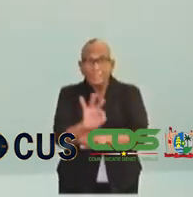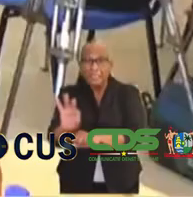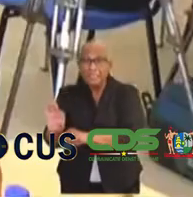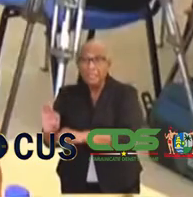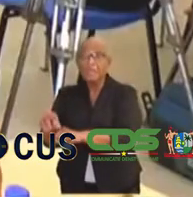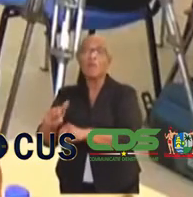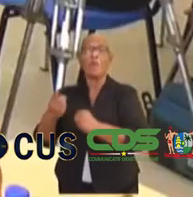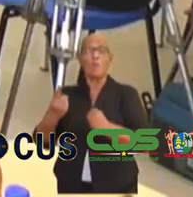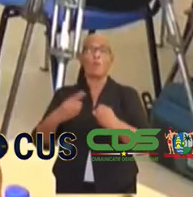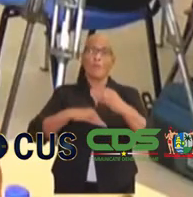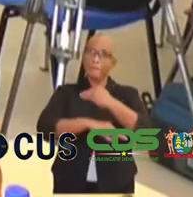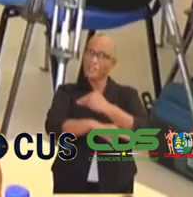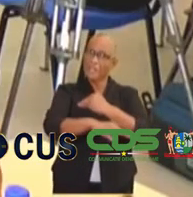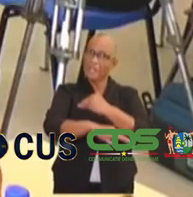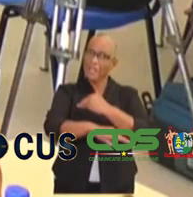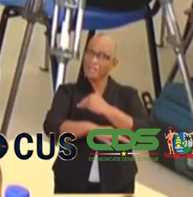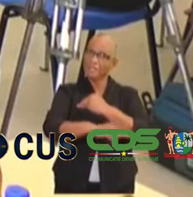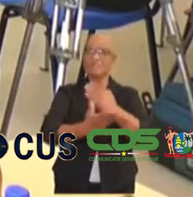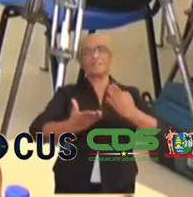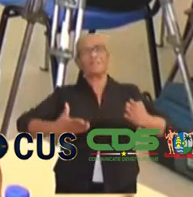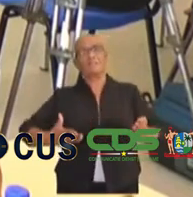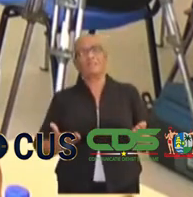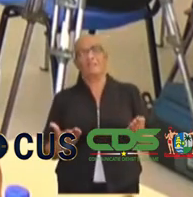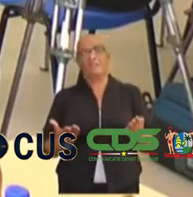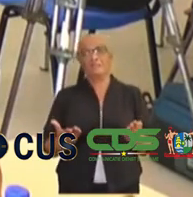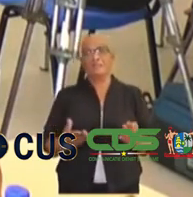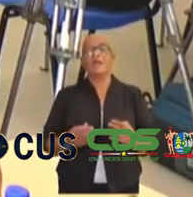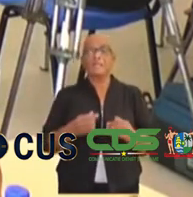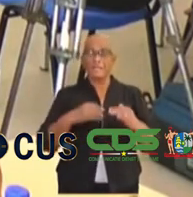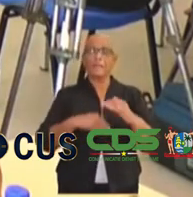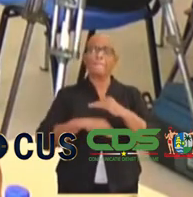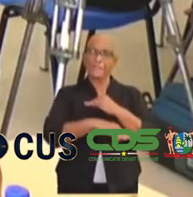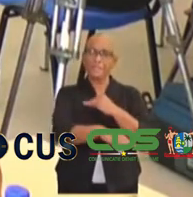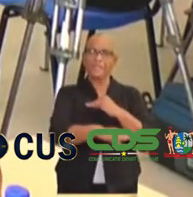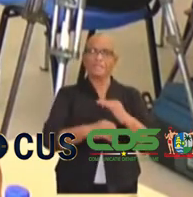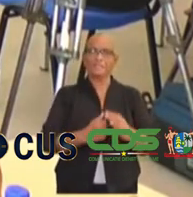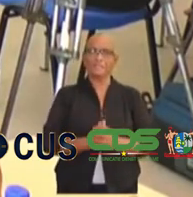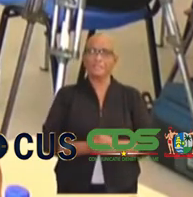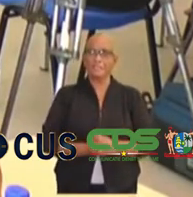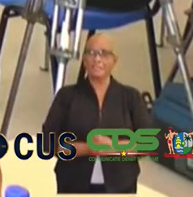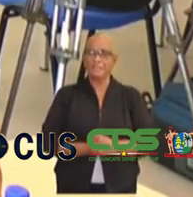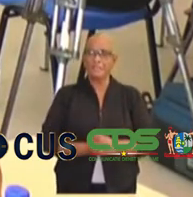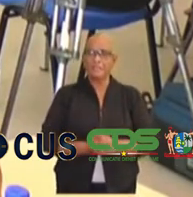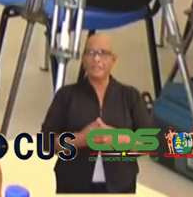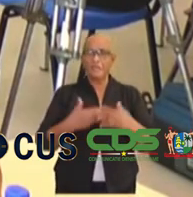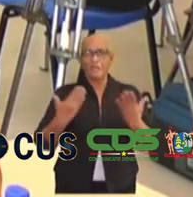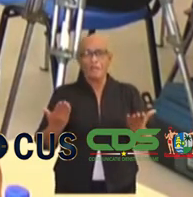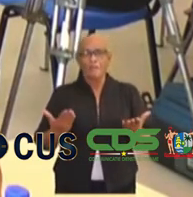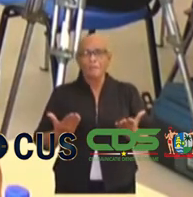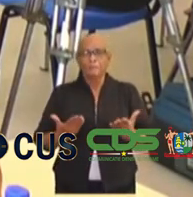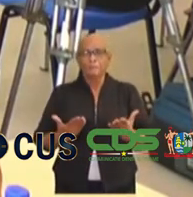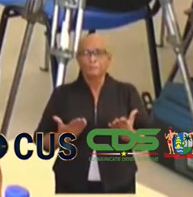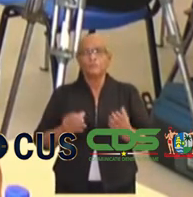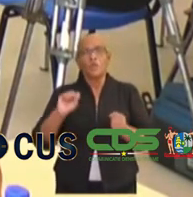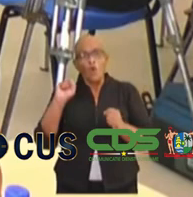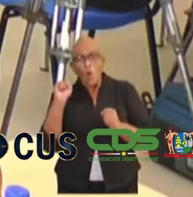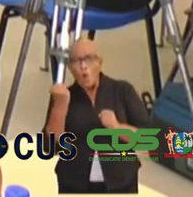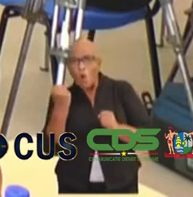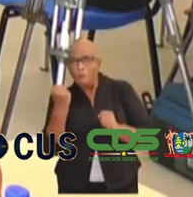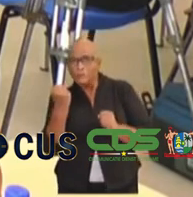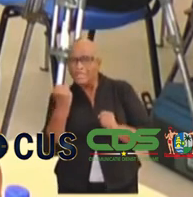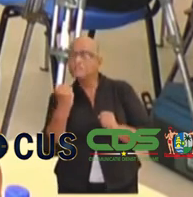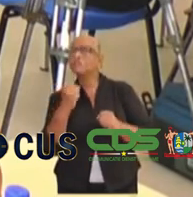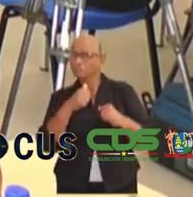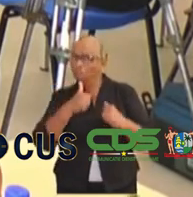eerste 2.500 computers gaan naar het binnenland voor de leerkrachten, omdat ze zo ver